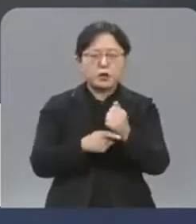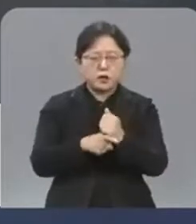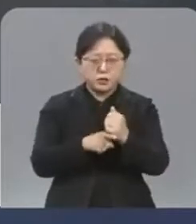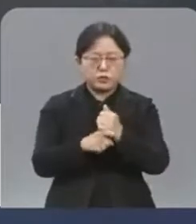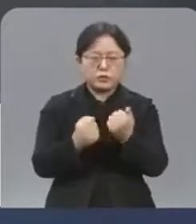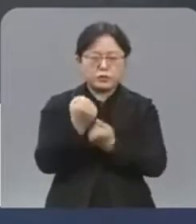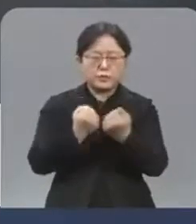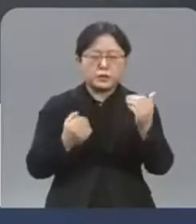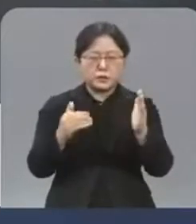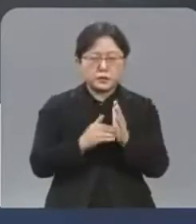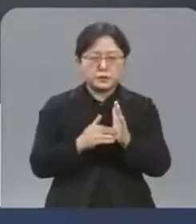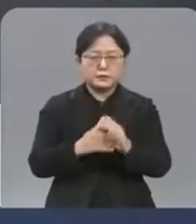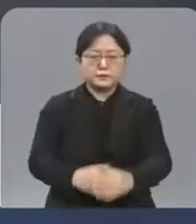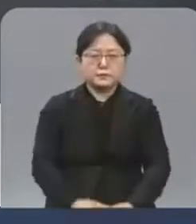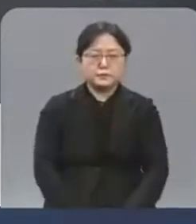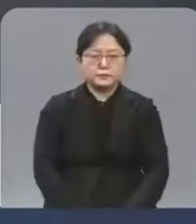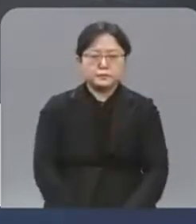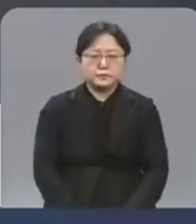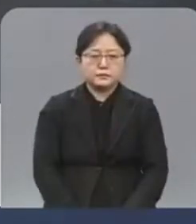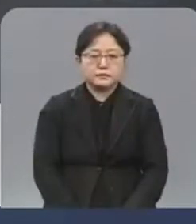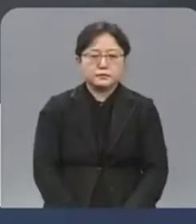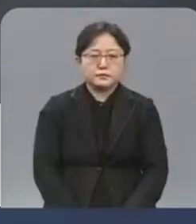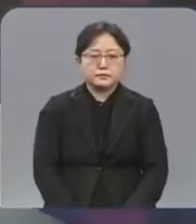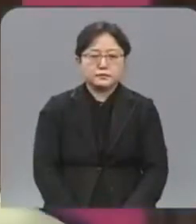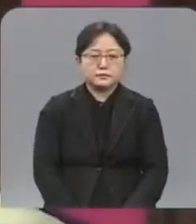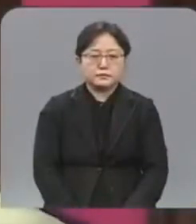밝혔습니다. 박상훈 기자가 보도합니다.